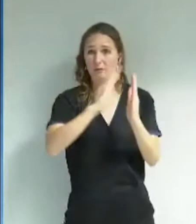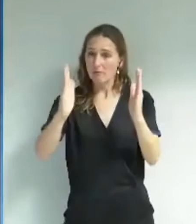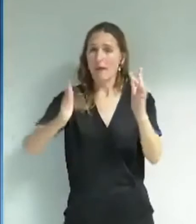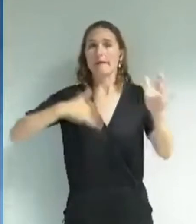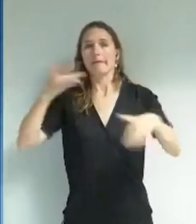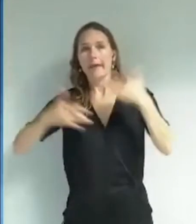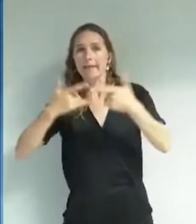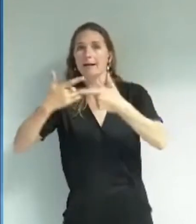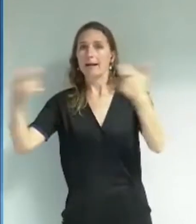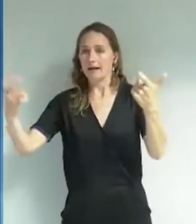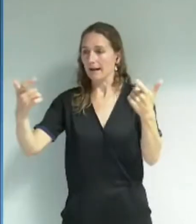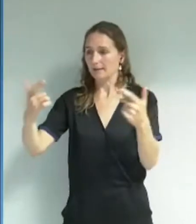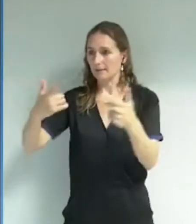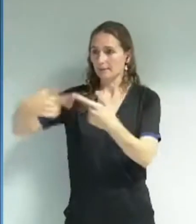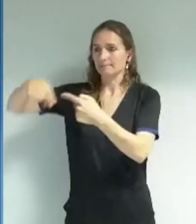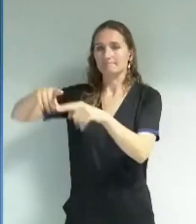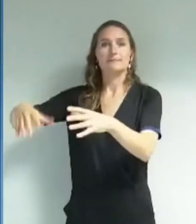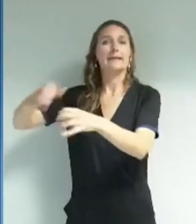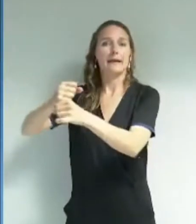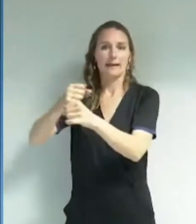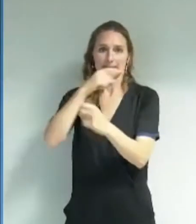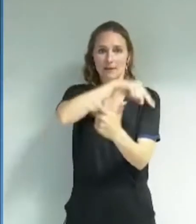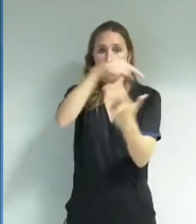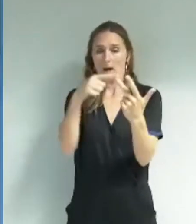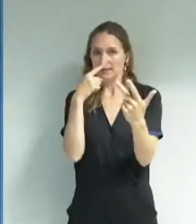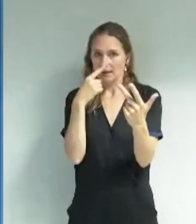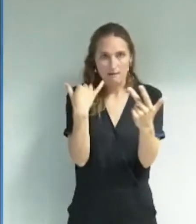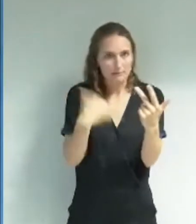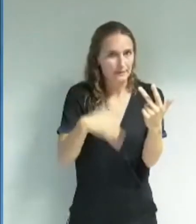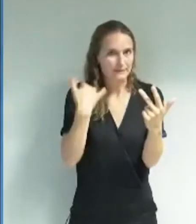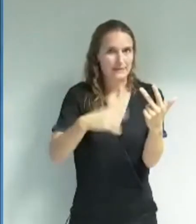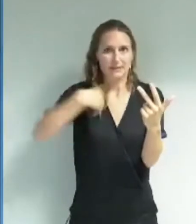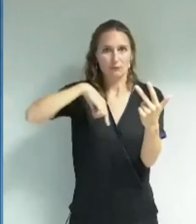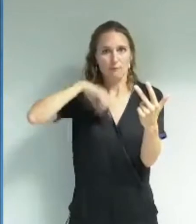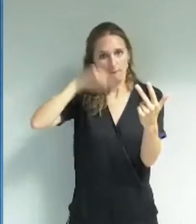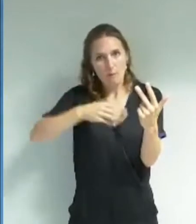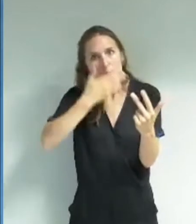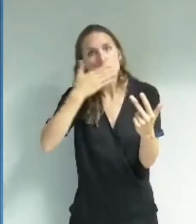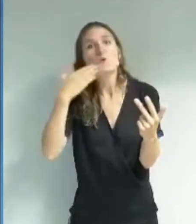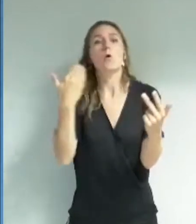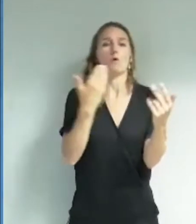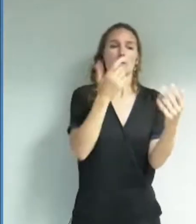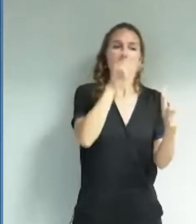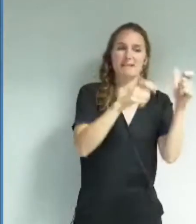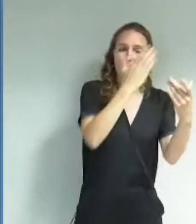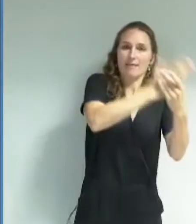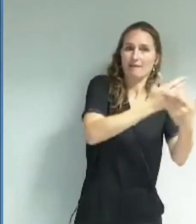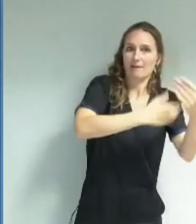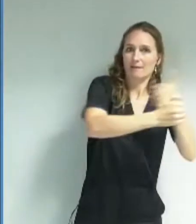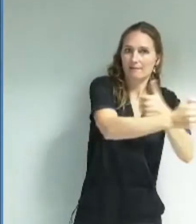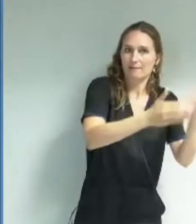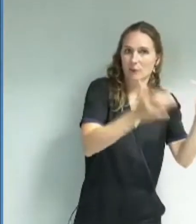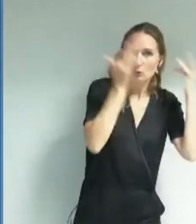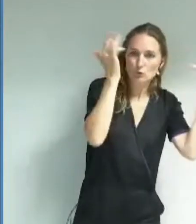pistes à creuser pour permettre une plus grande relation entre les usagères du service public et ceux qui le font.